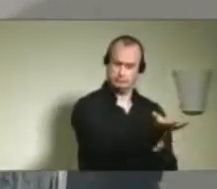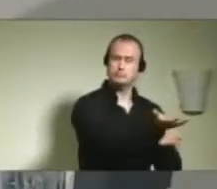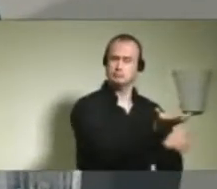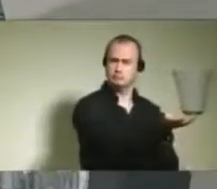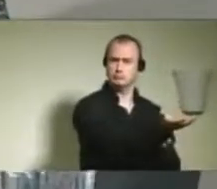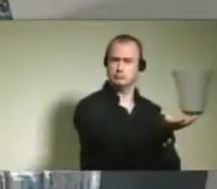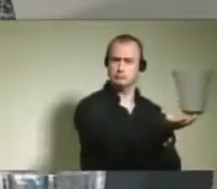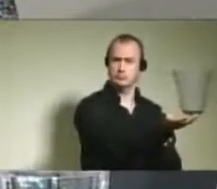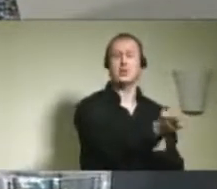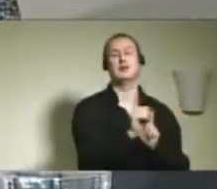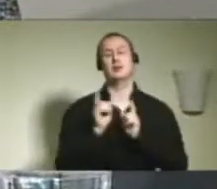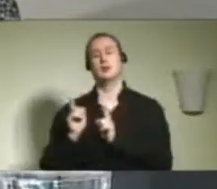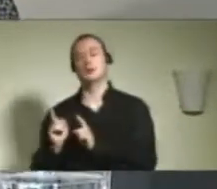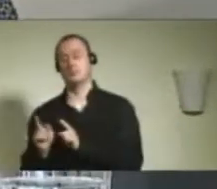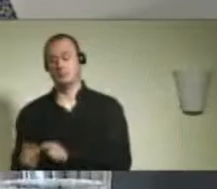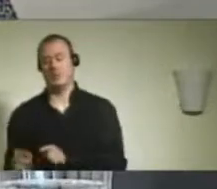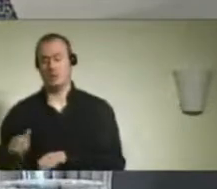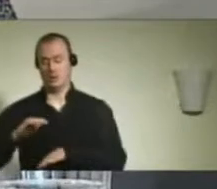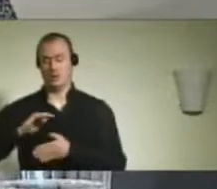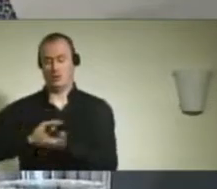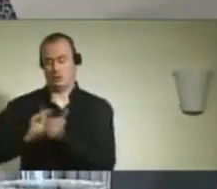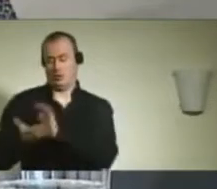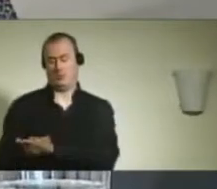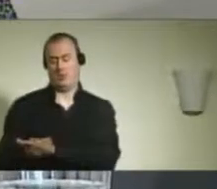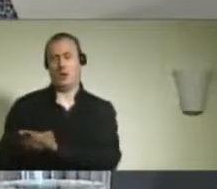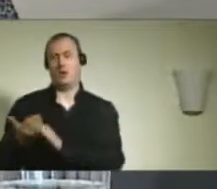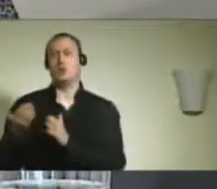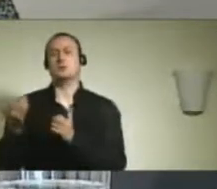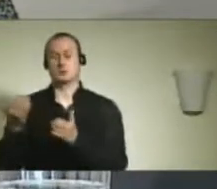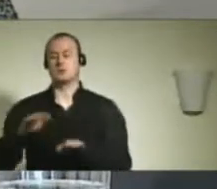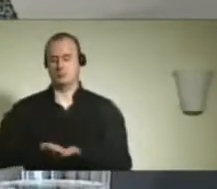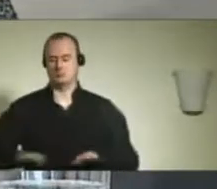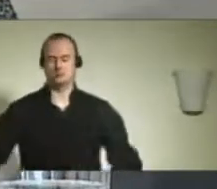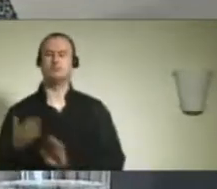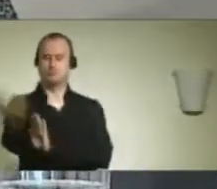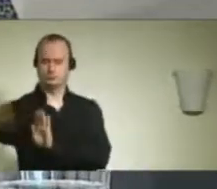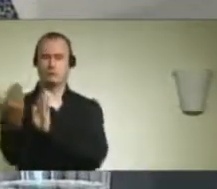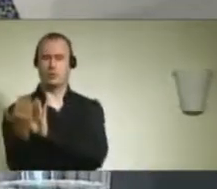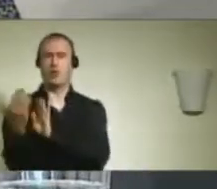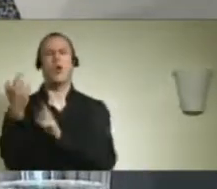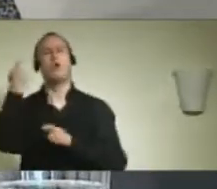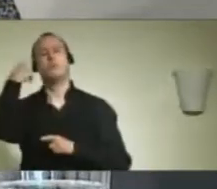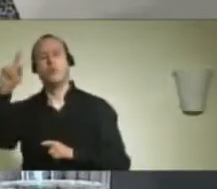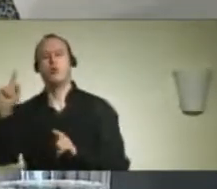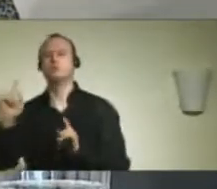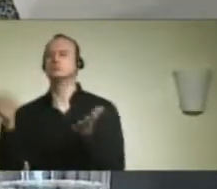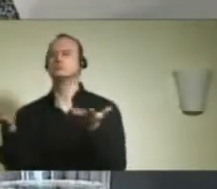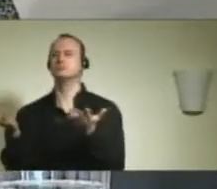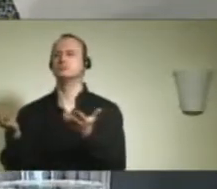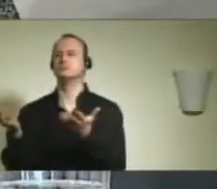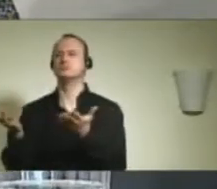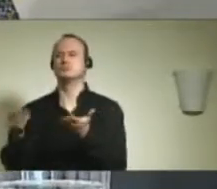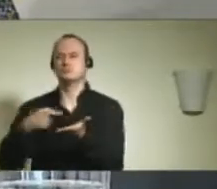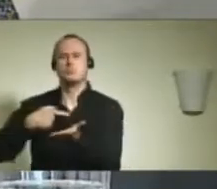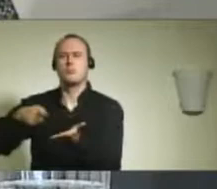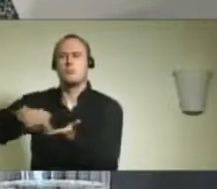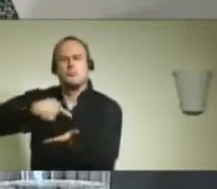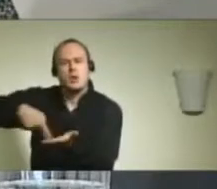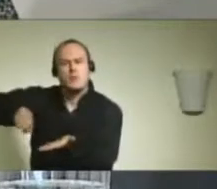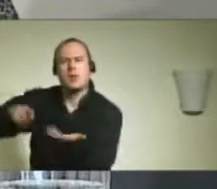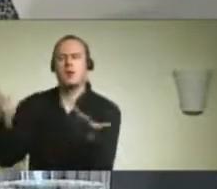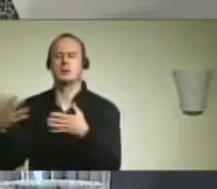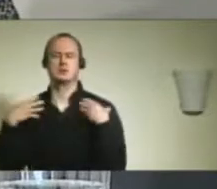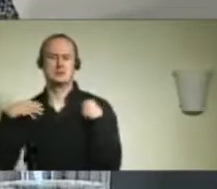le commercial se fait au niveau du guichet pour les opérations simples, et pour les opérations complexes, placement, assurance